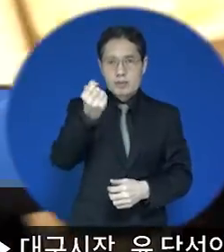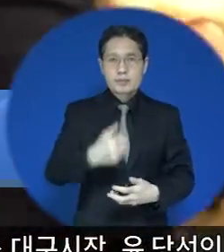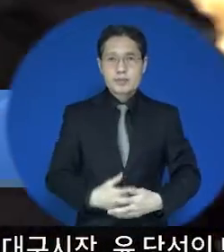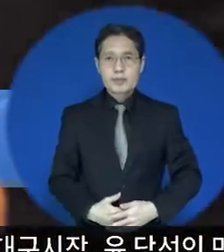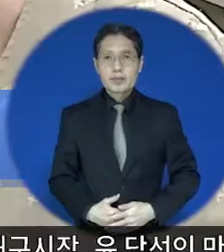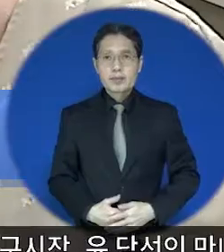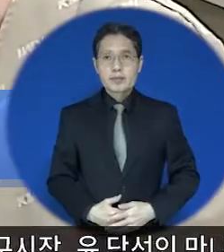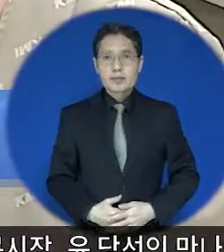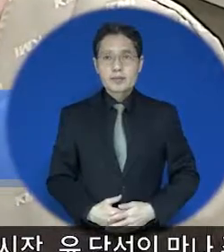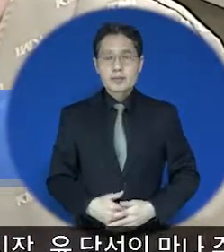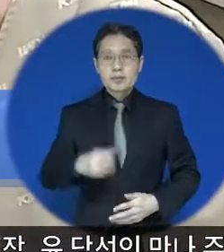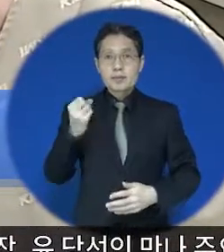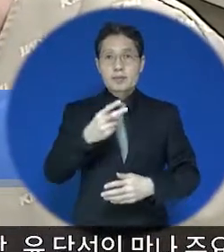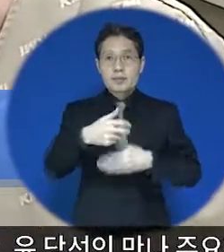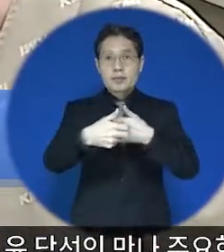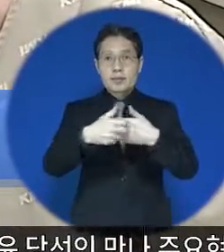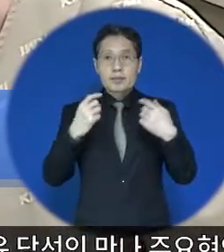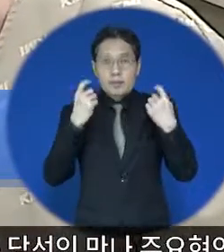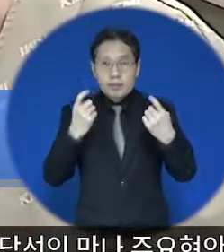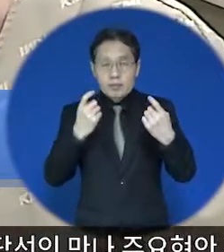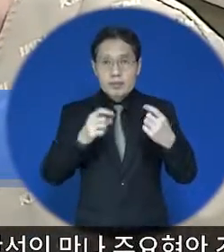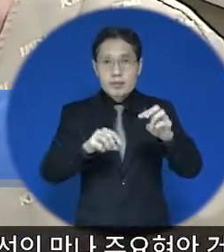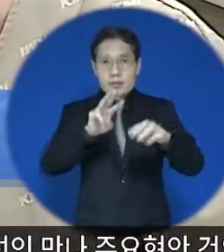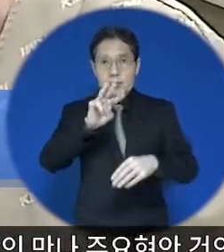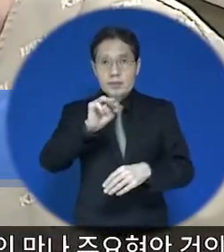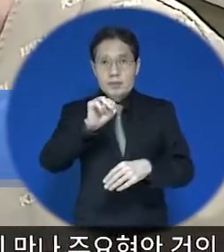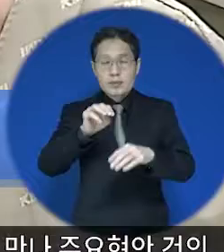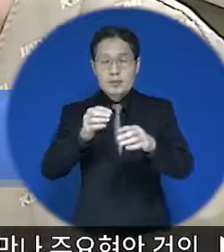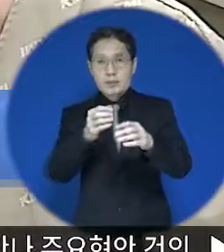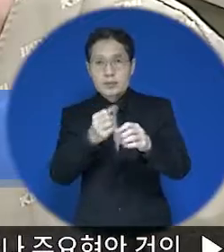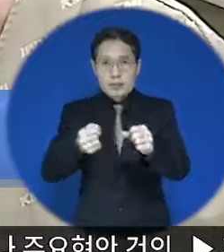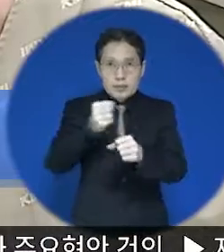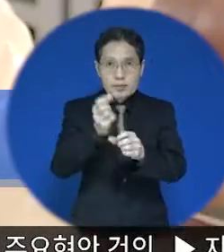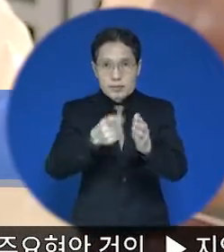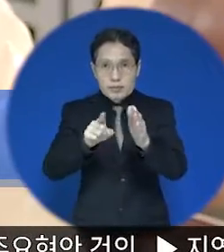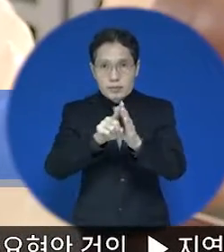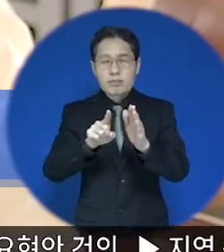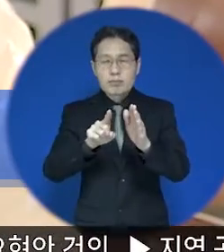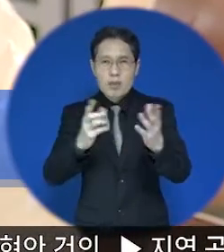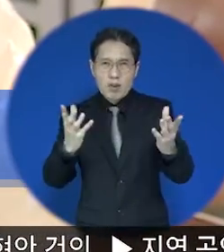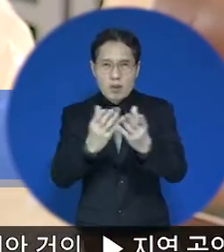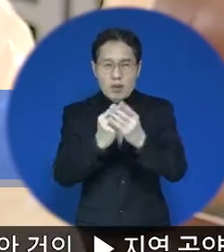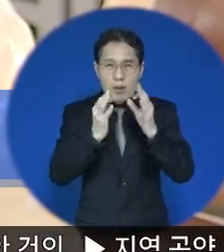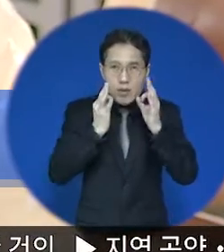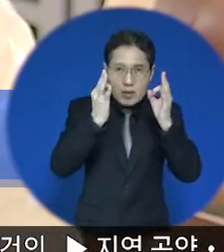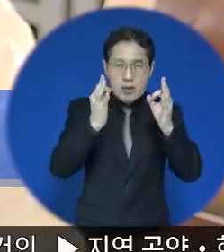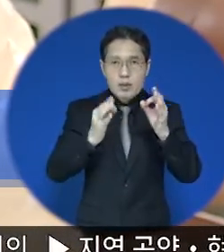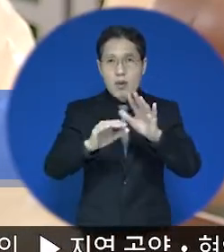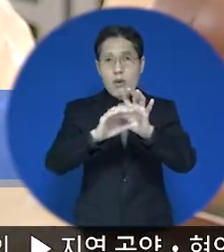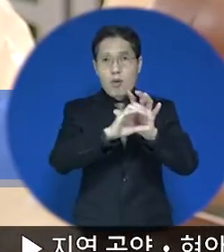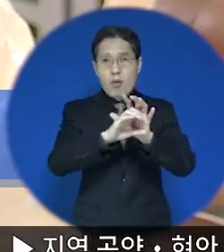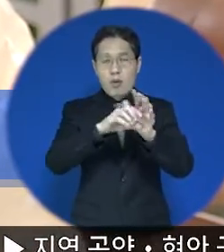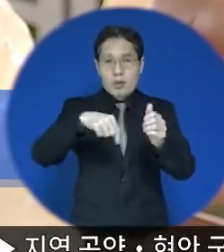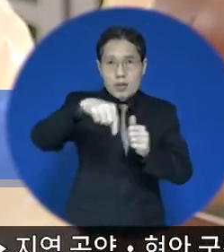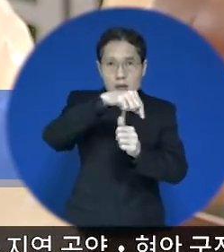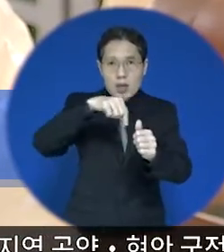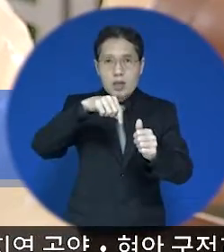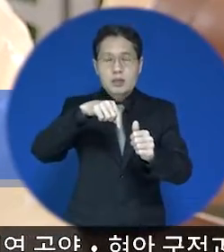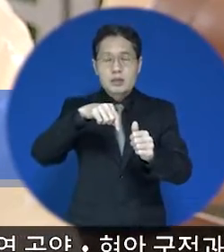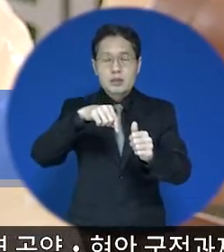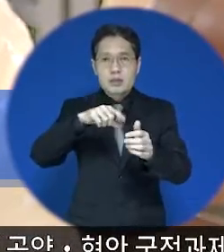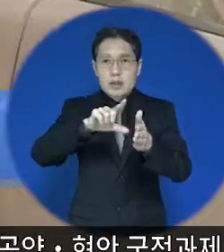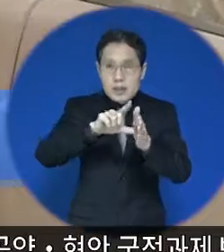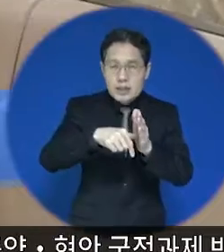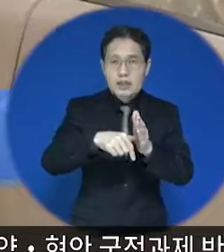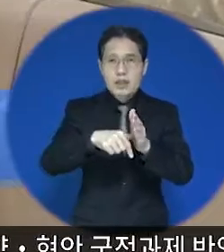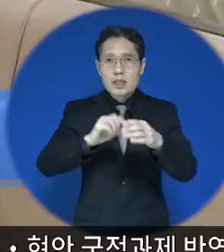주어집니다 또 의료관광객 3만명 회복을 위한 정책 역량을 집중해 코루나 로 위축된 대구 의료관광